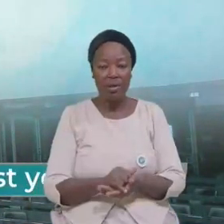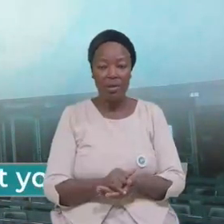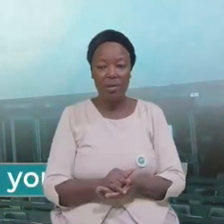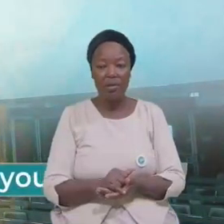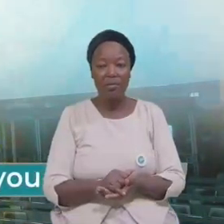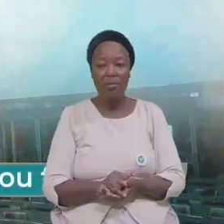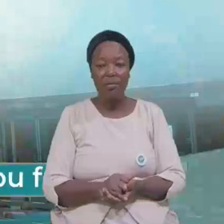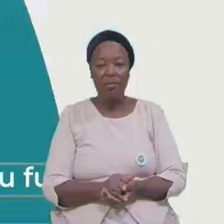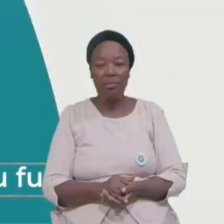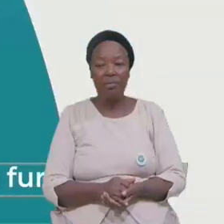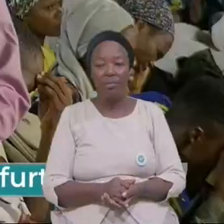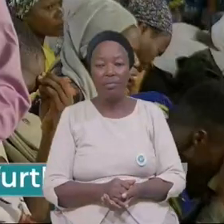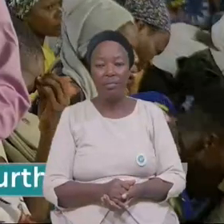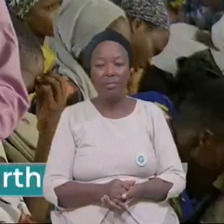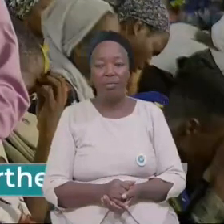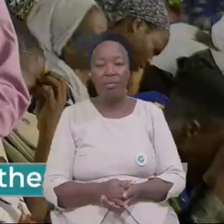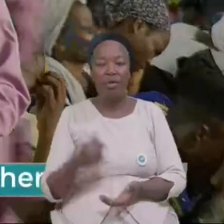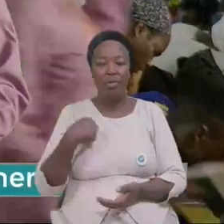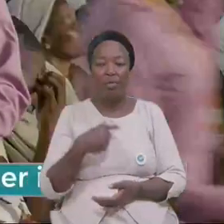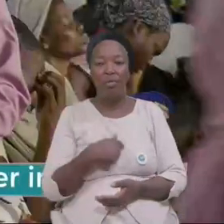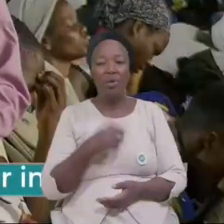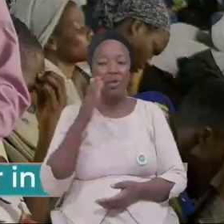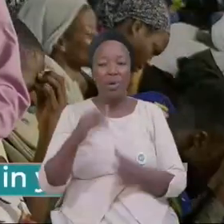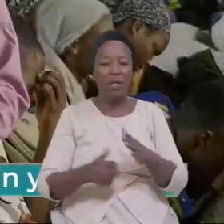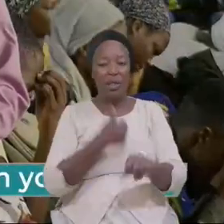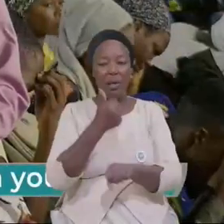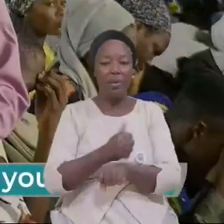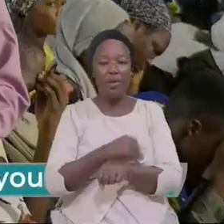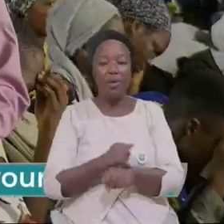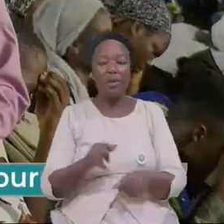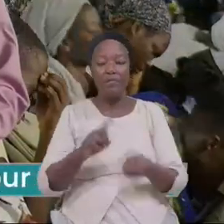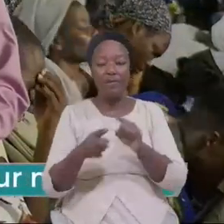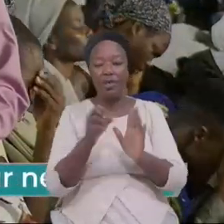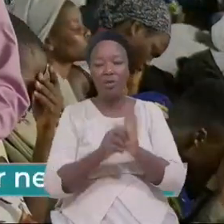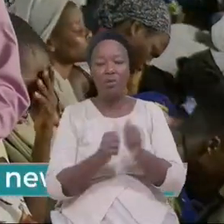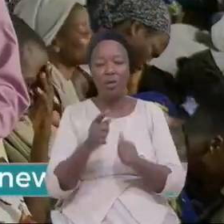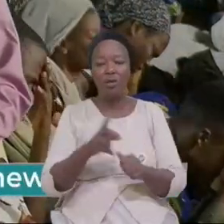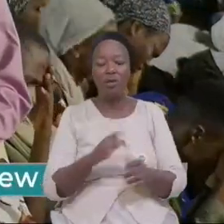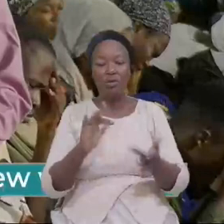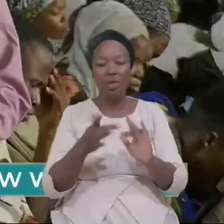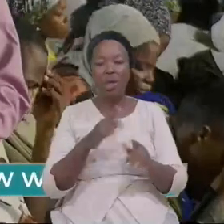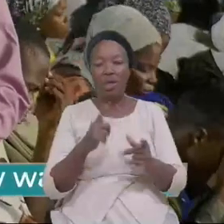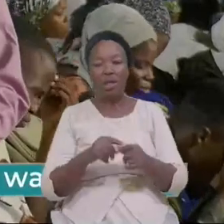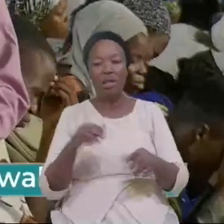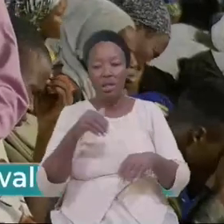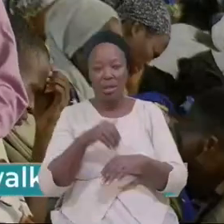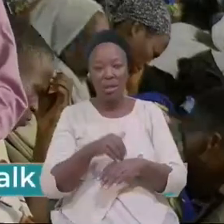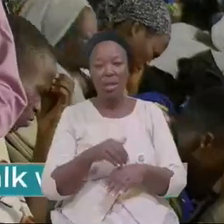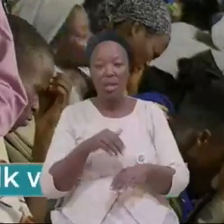contacter pour vous donner plus d'informations sur le banquet qui aura lieu le 6 août prochain.